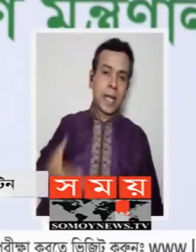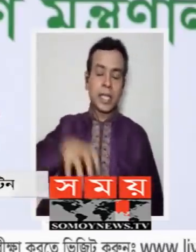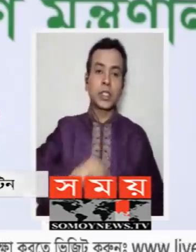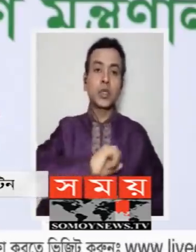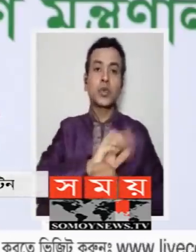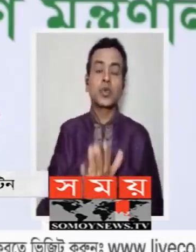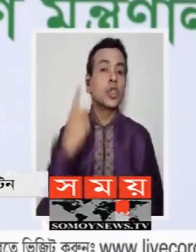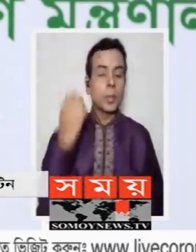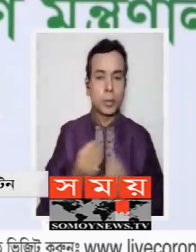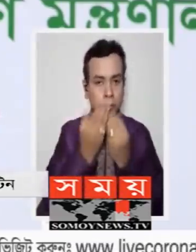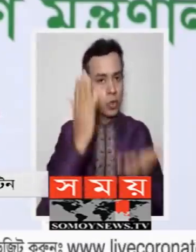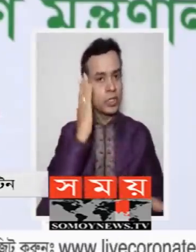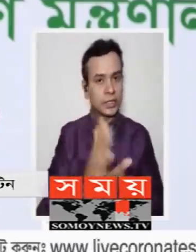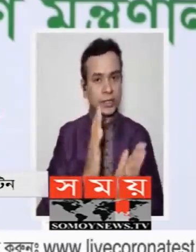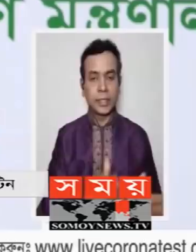6,97,115 জনকে।